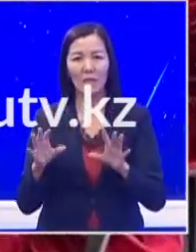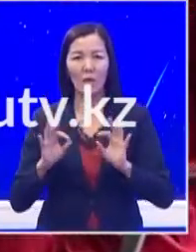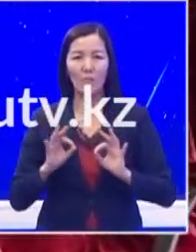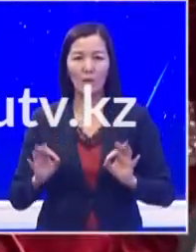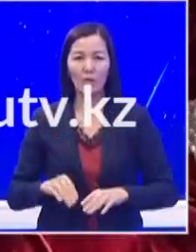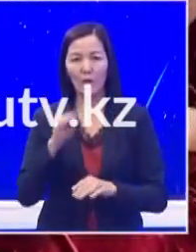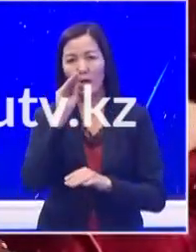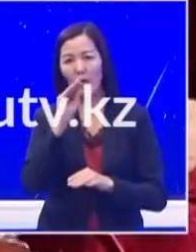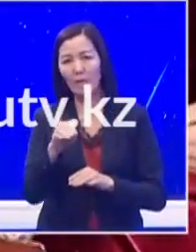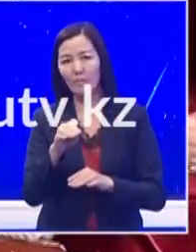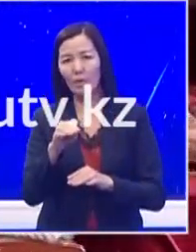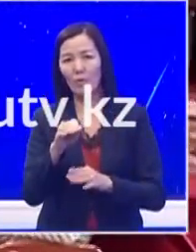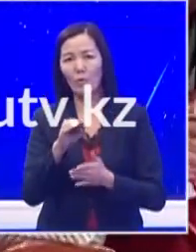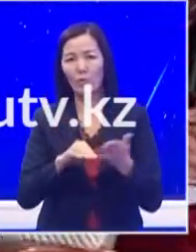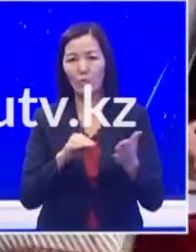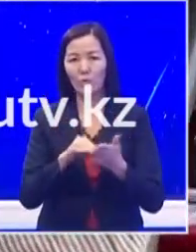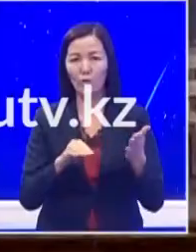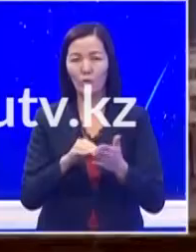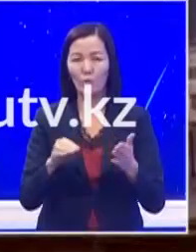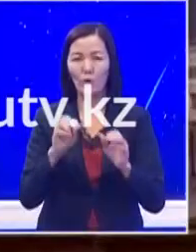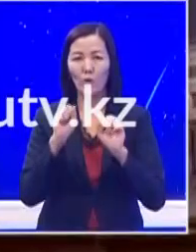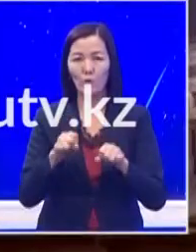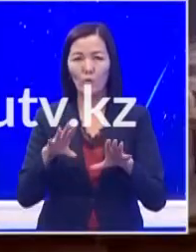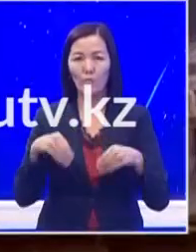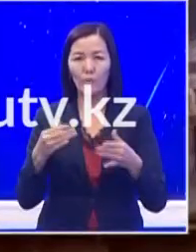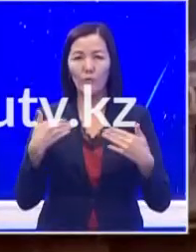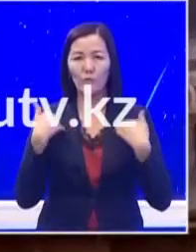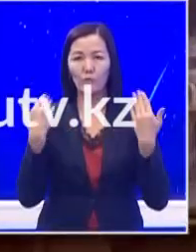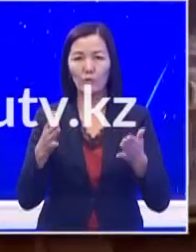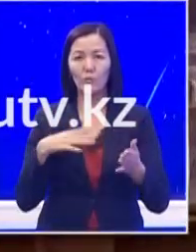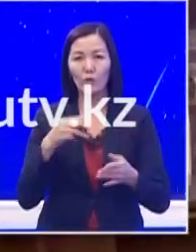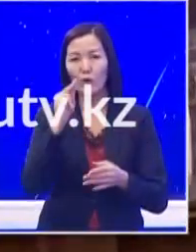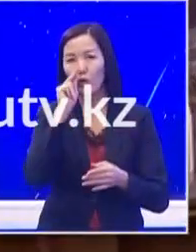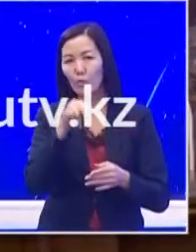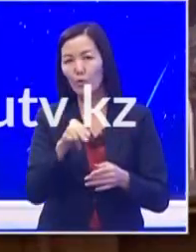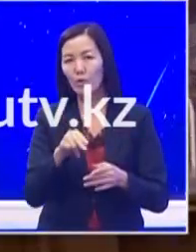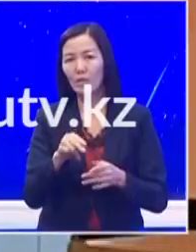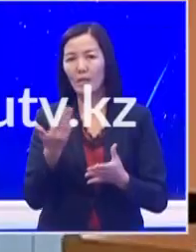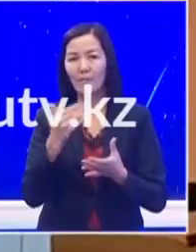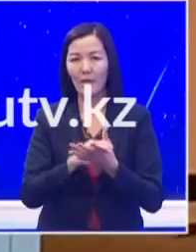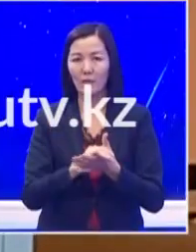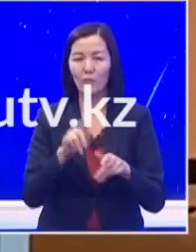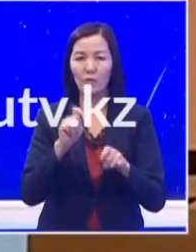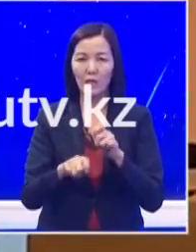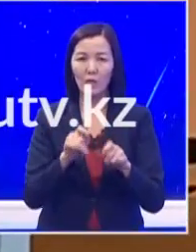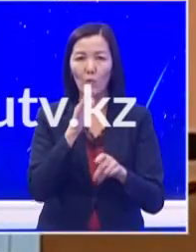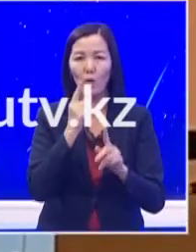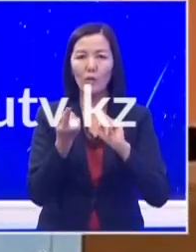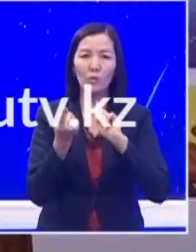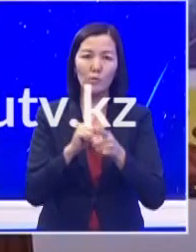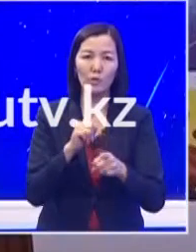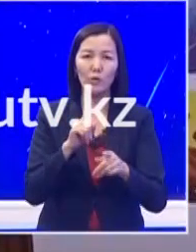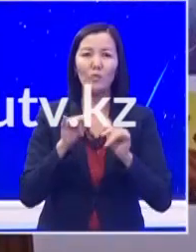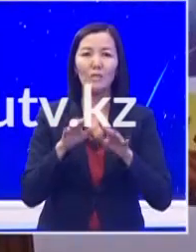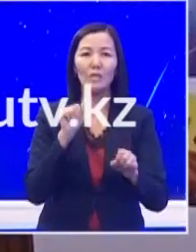айыптау актісін өзі толтыру құқығын беру ұсынылып отыр. Яғни адамды күдікті деп тану, тергеу мерзімін өзгерту, істі